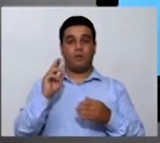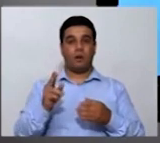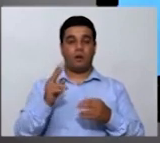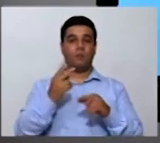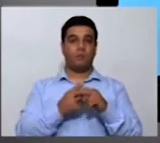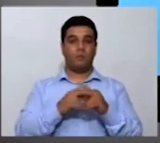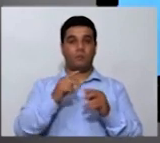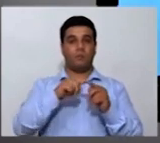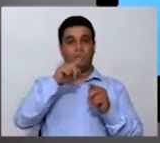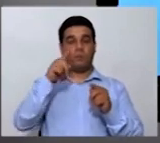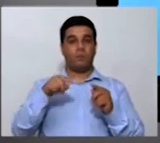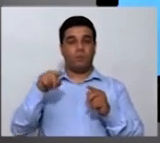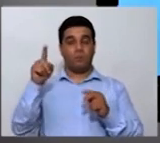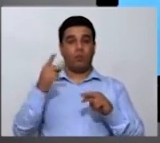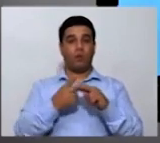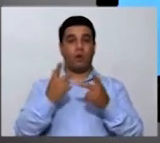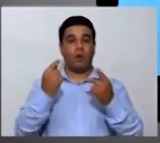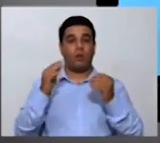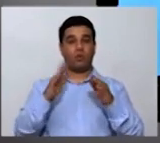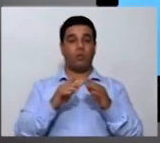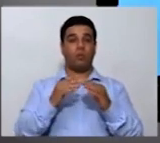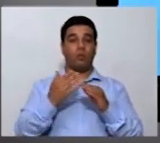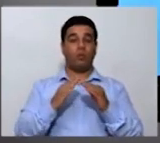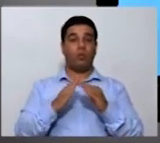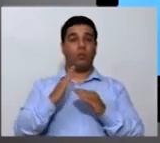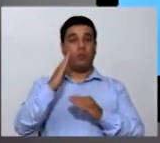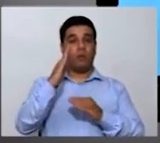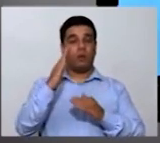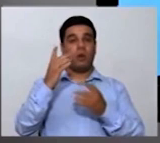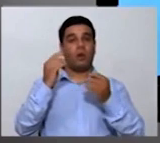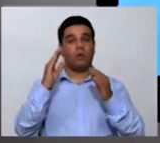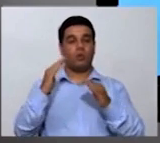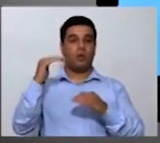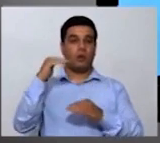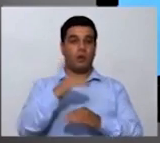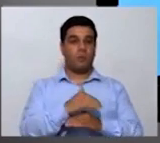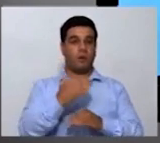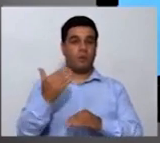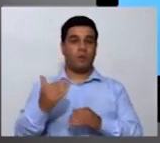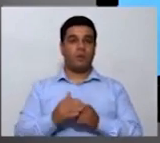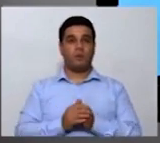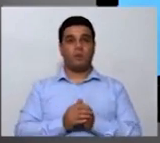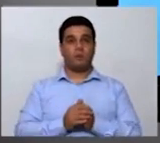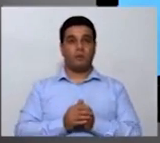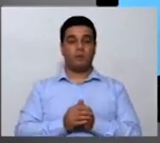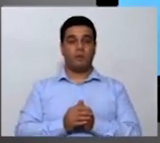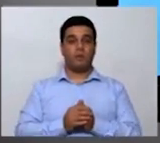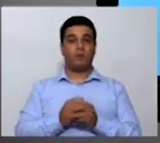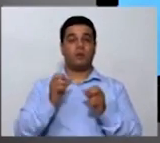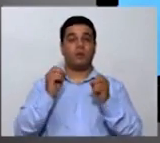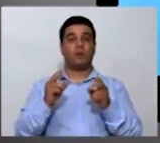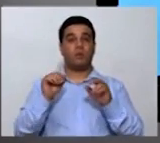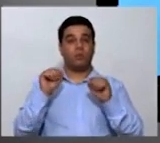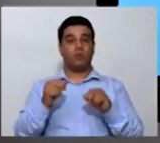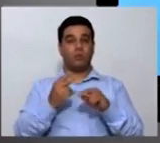Mana grafik. Qayerdadir u o'syapti, qayerdadir u kamayapti. Qanday qilib